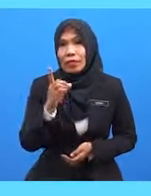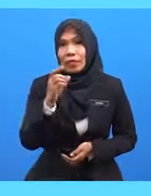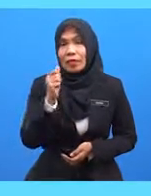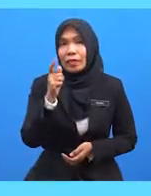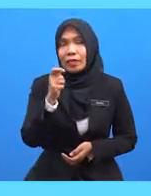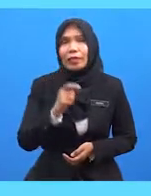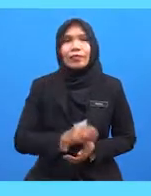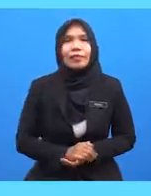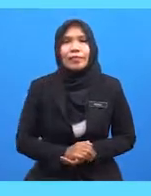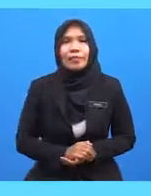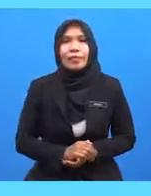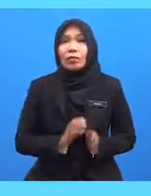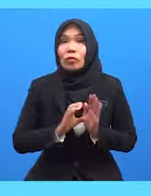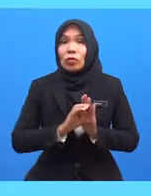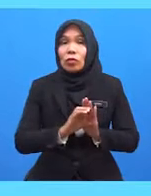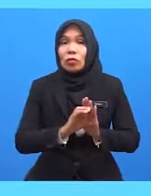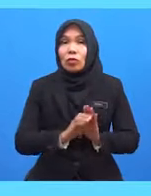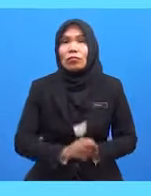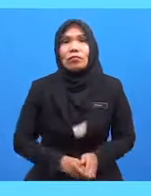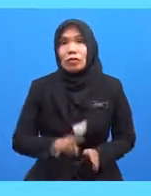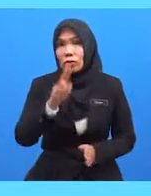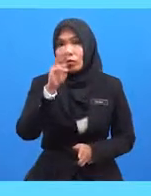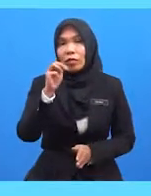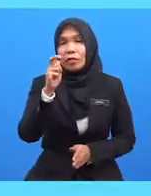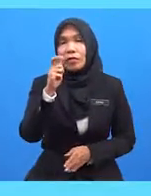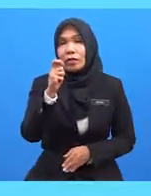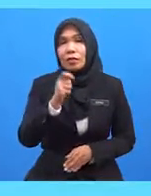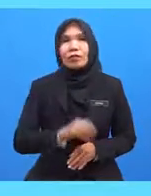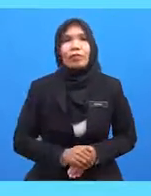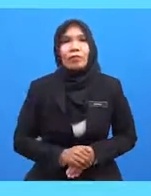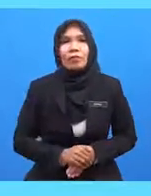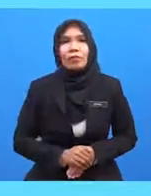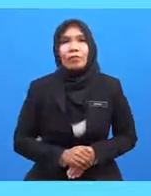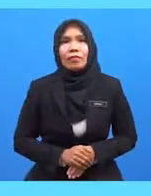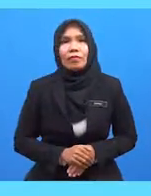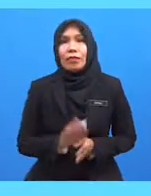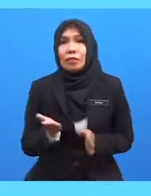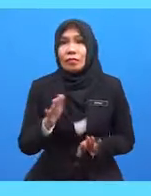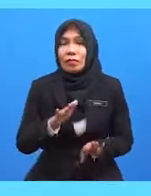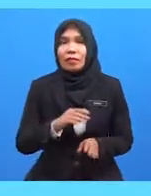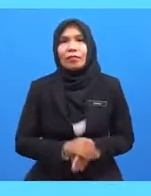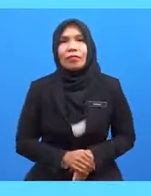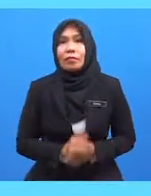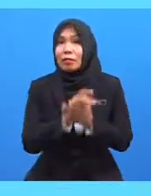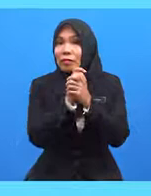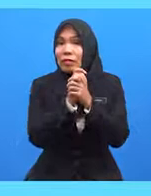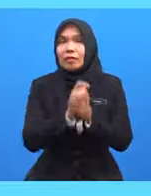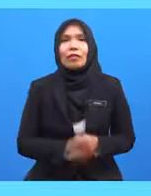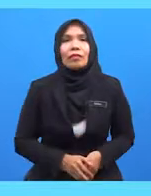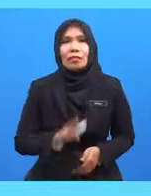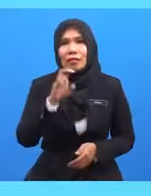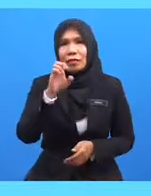contoh kanum, umat, muhrim, maut, tahniah,